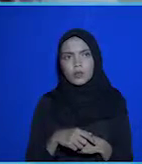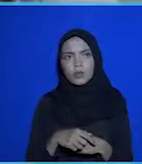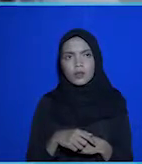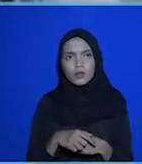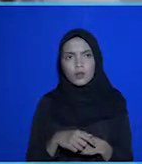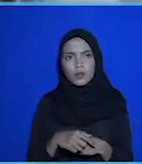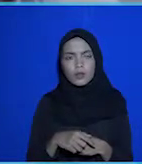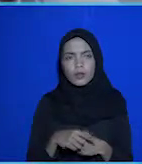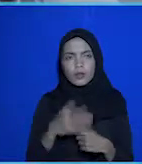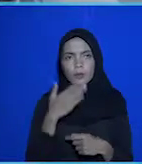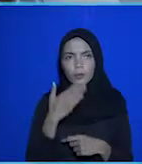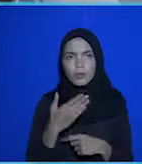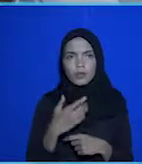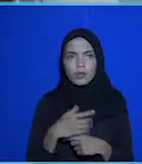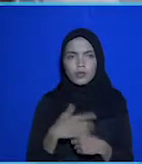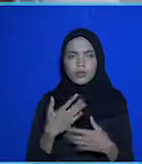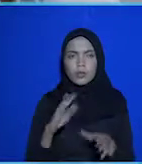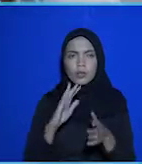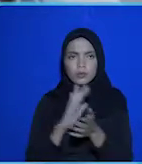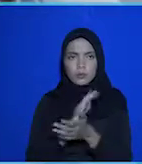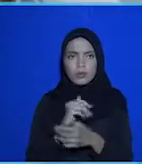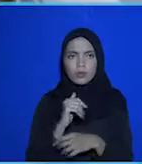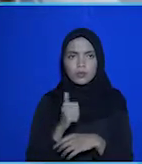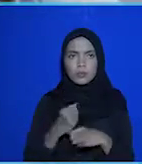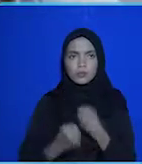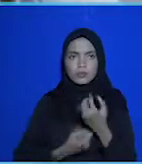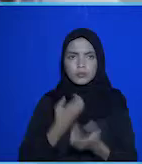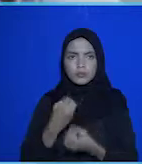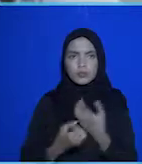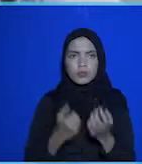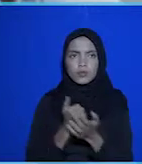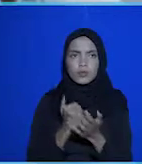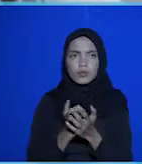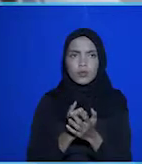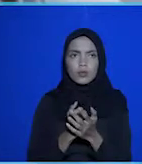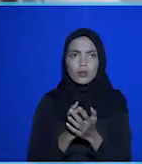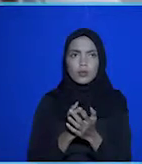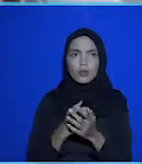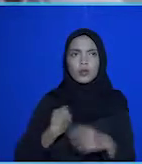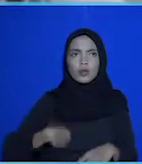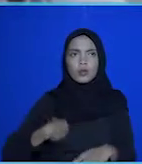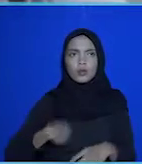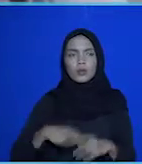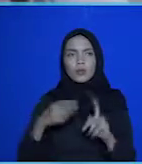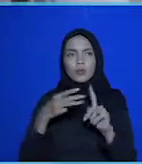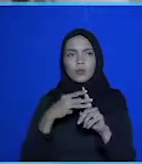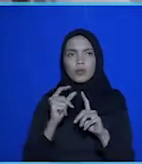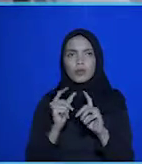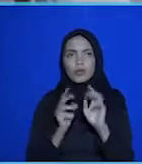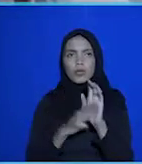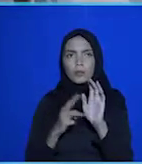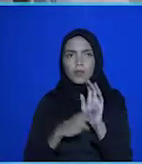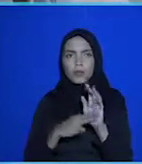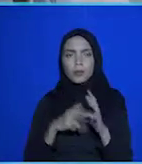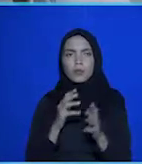dari pers, terima kasih kami diberikan kesempatan untuk menjelaskan sedikit apa yang dilakukan oleh Kementerian BUMN